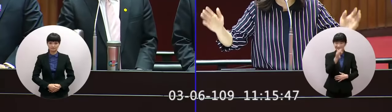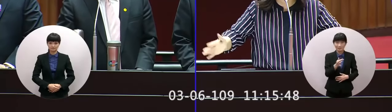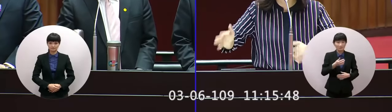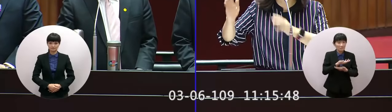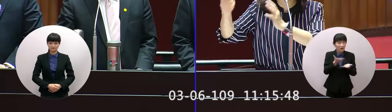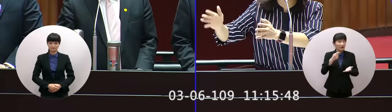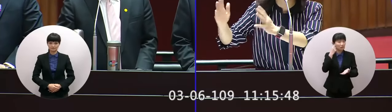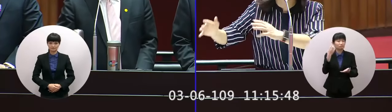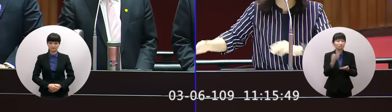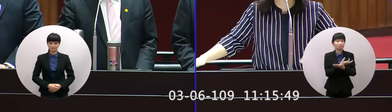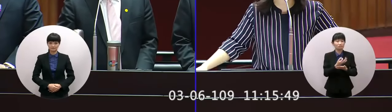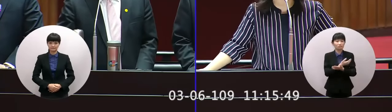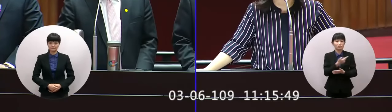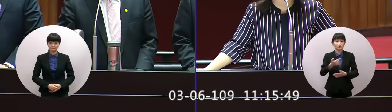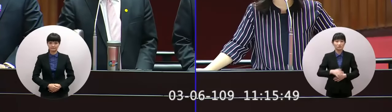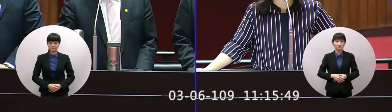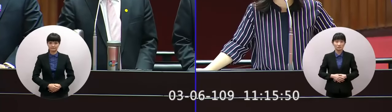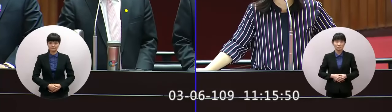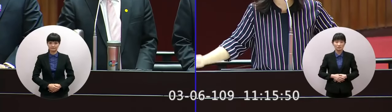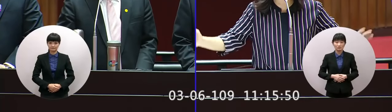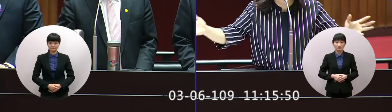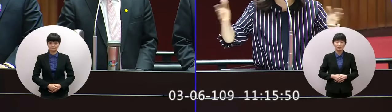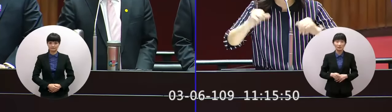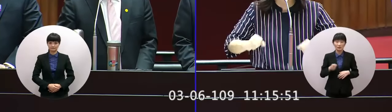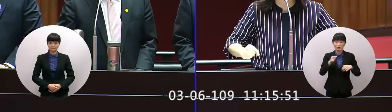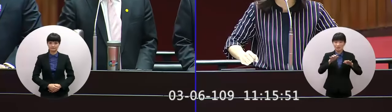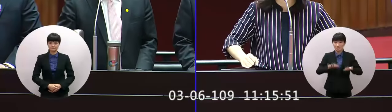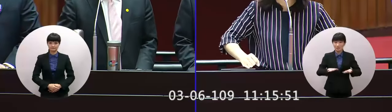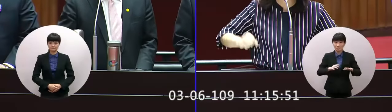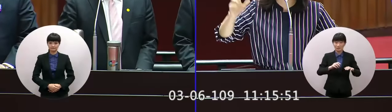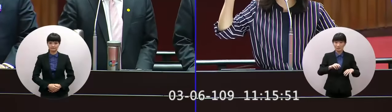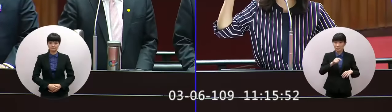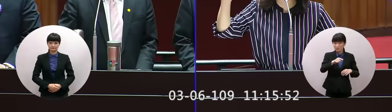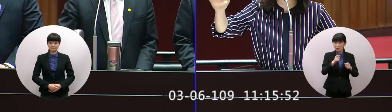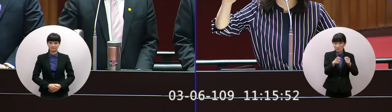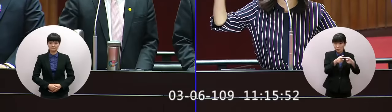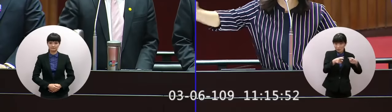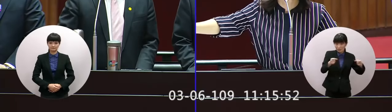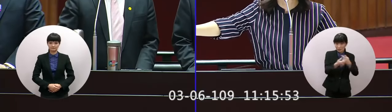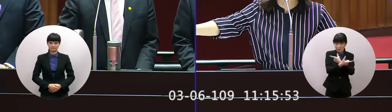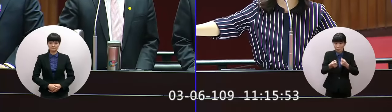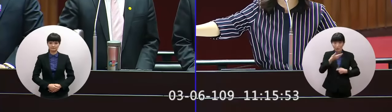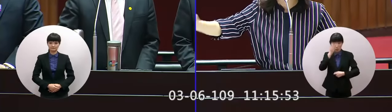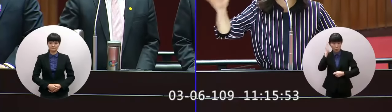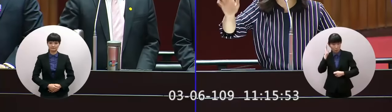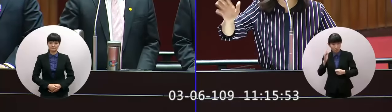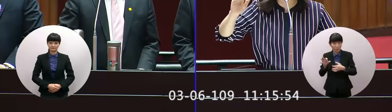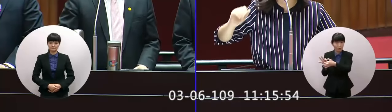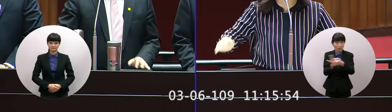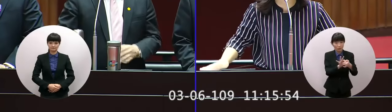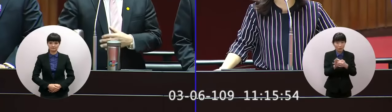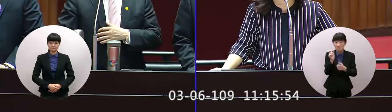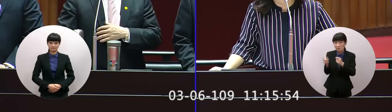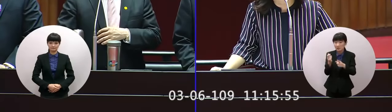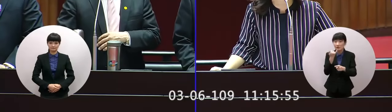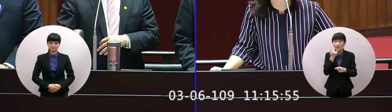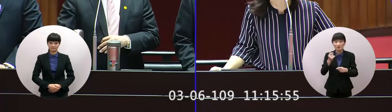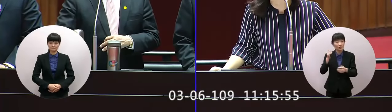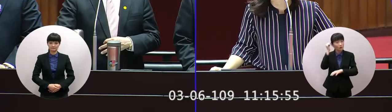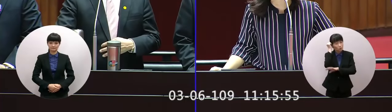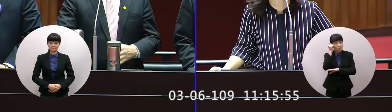为呢，你会让他不容易用嘛。你现在绑的国旅，就一定要去有住宿的，才能够拿